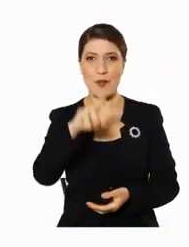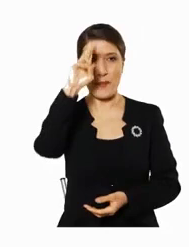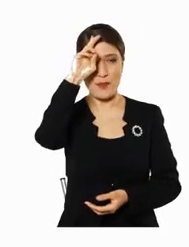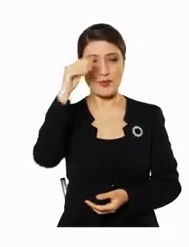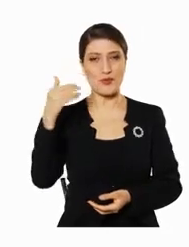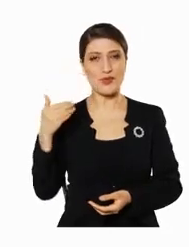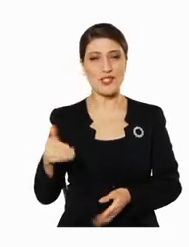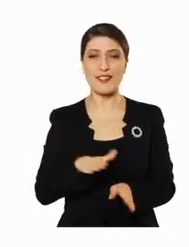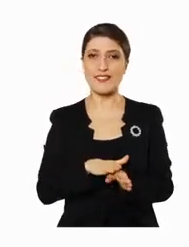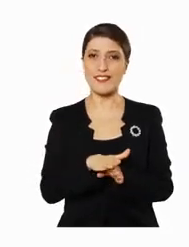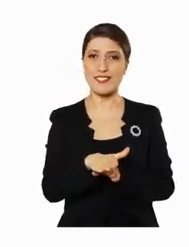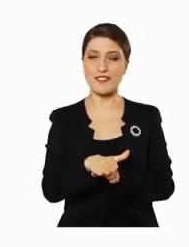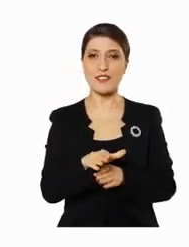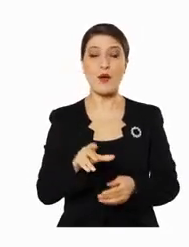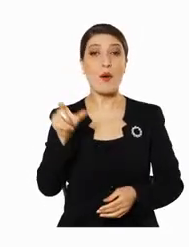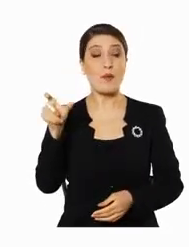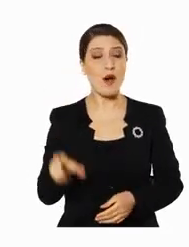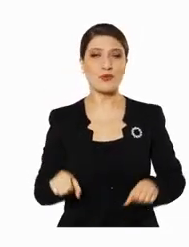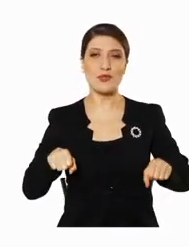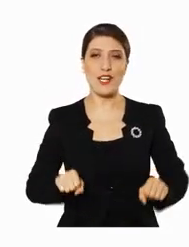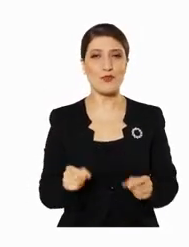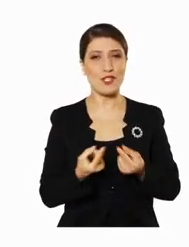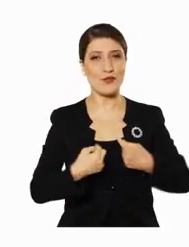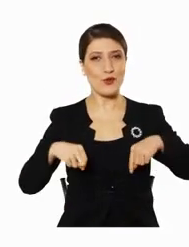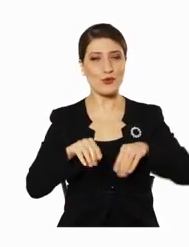մարդու իրավունքների վոլորդի բարեպոխում էրին։